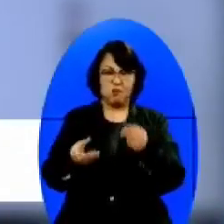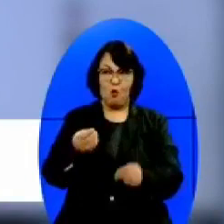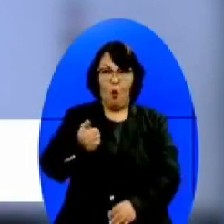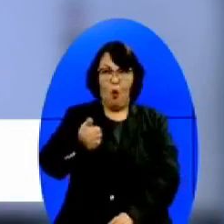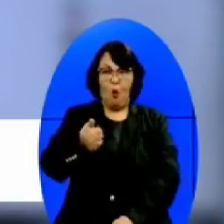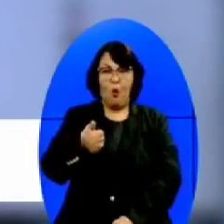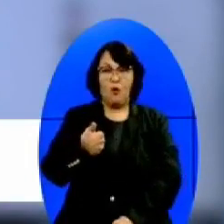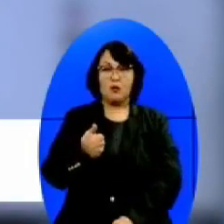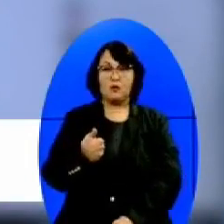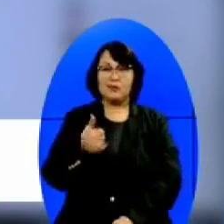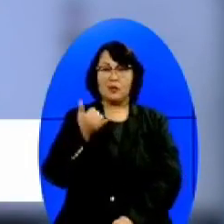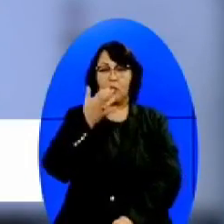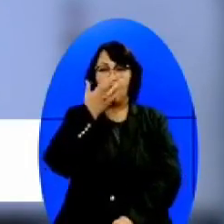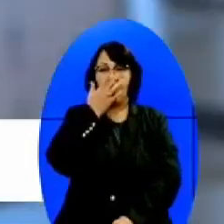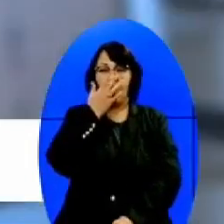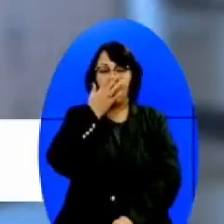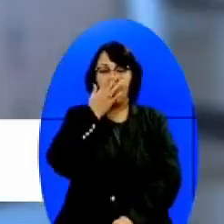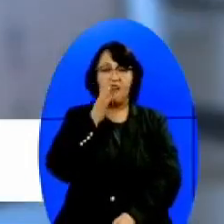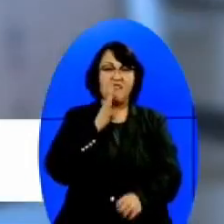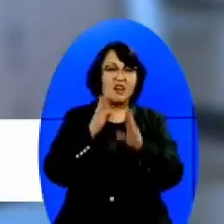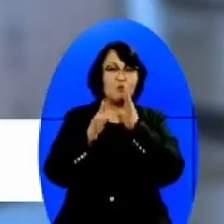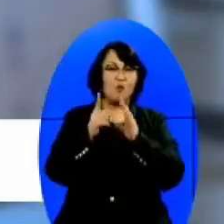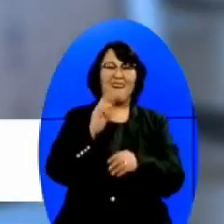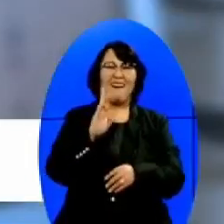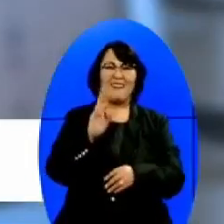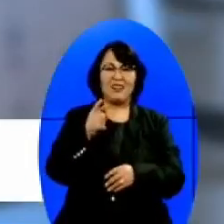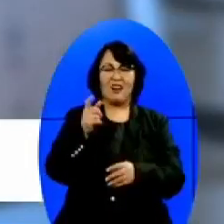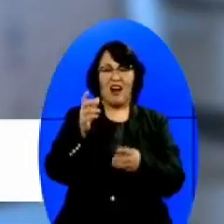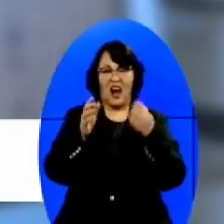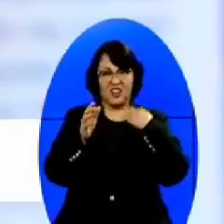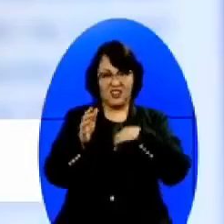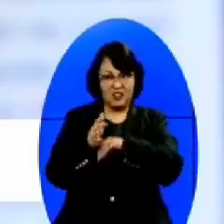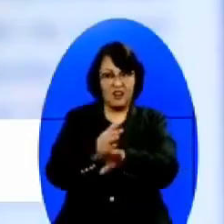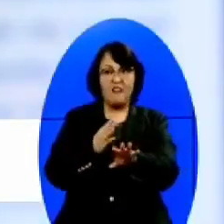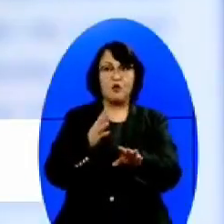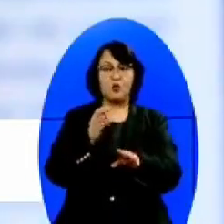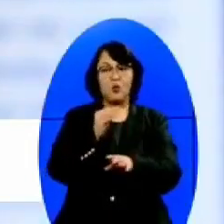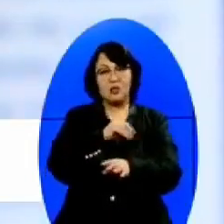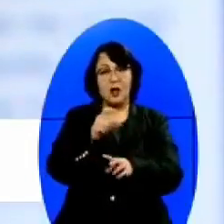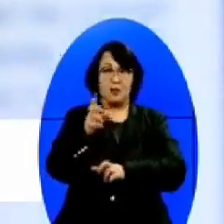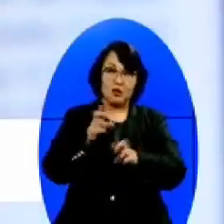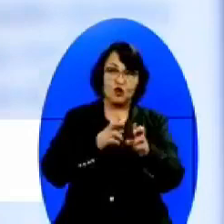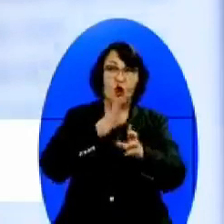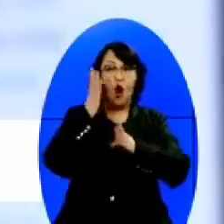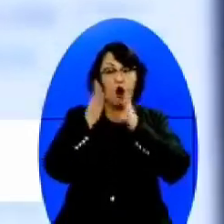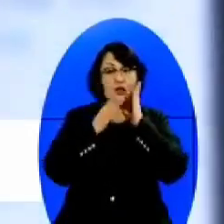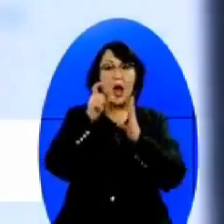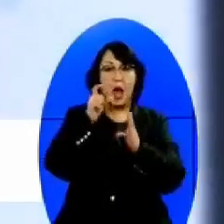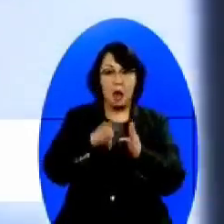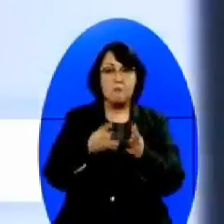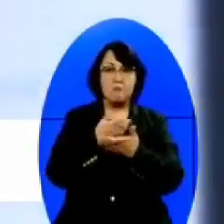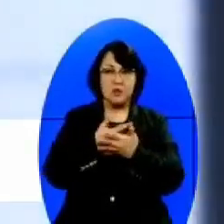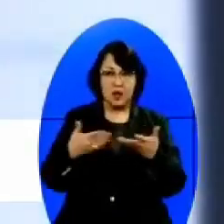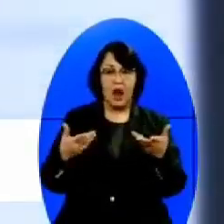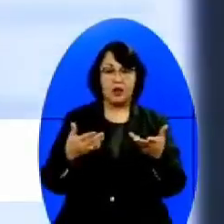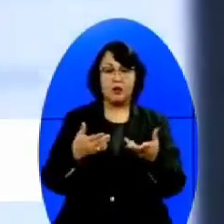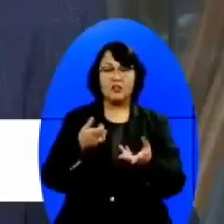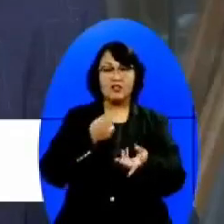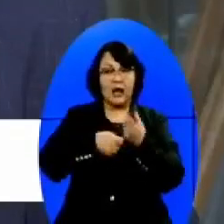этгээдүүдийн зарим нь хуурамч хаяг ашиглан сүлжээний бизнес, гоо сайхны болон эм бэлтгэл худалдах нэрээр иргэдийг залилах нь ч